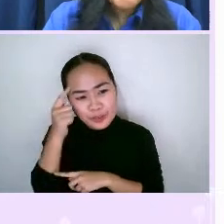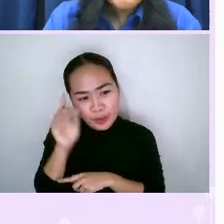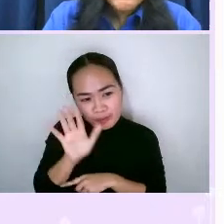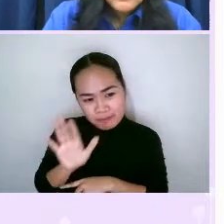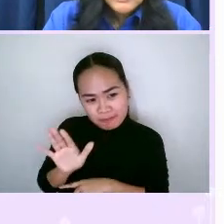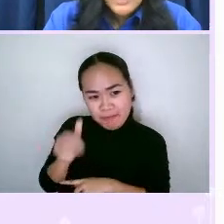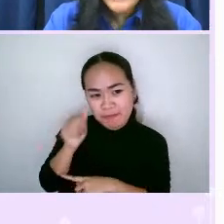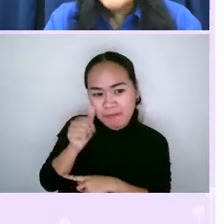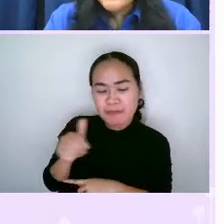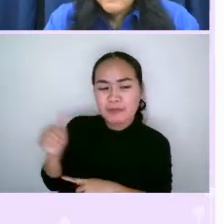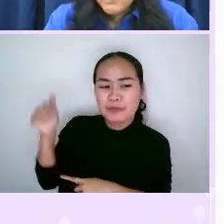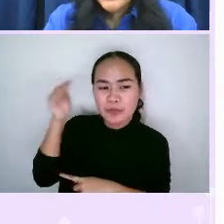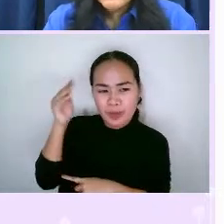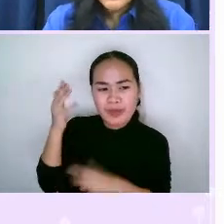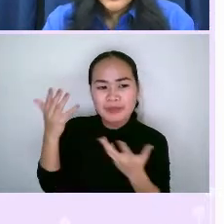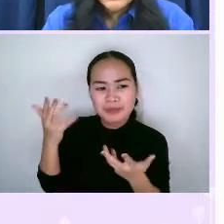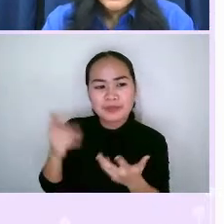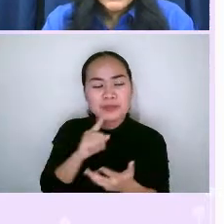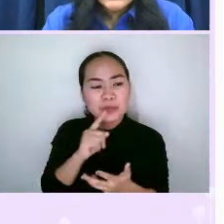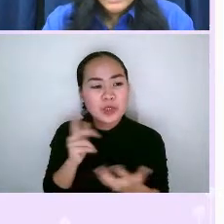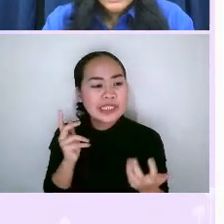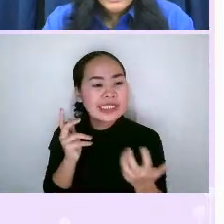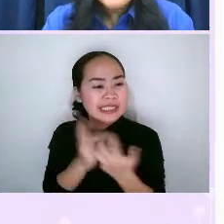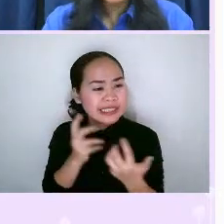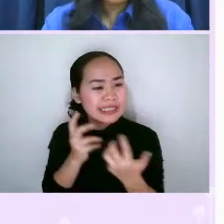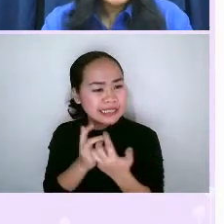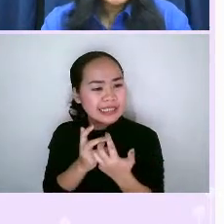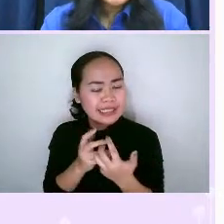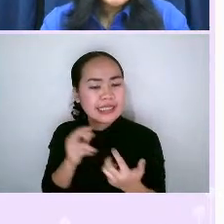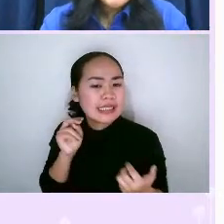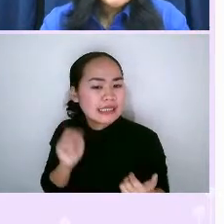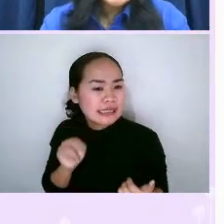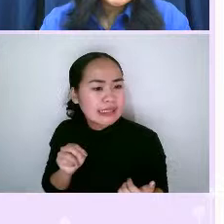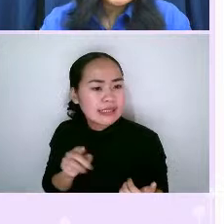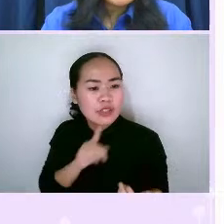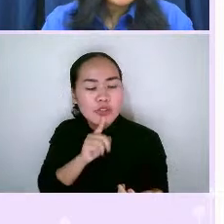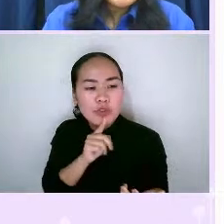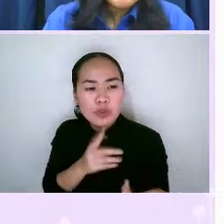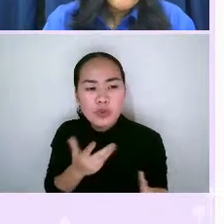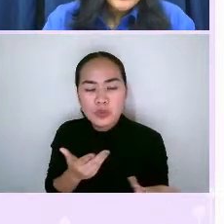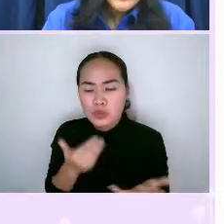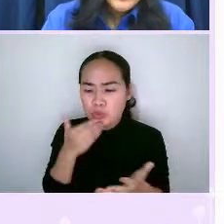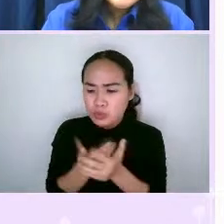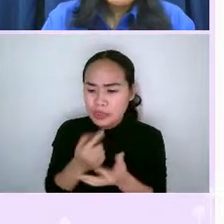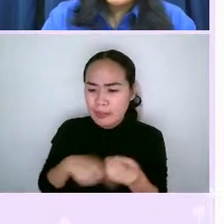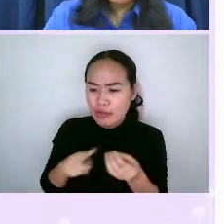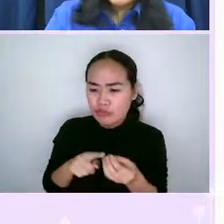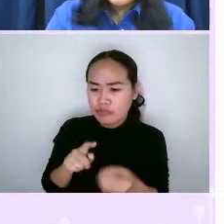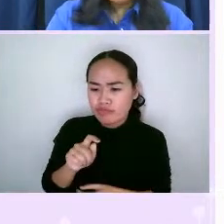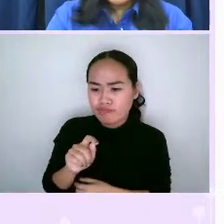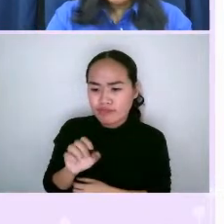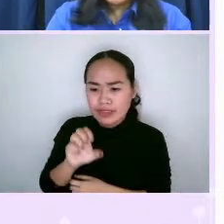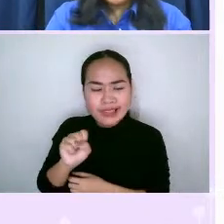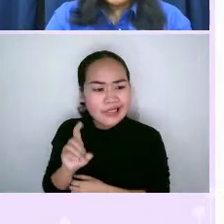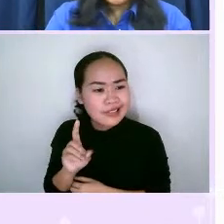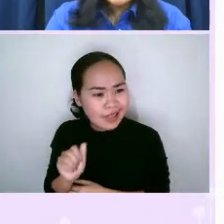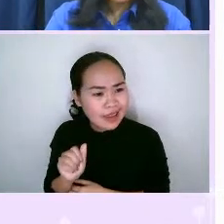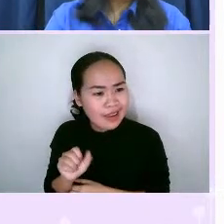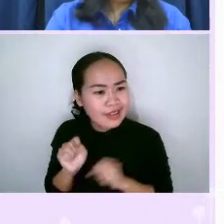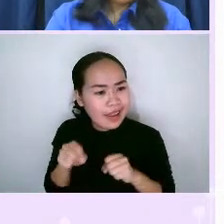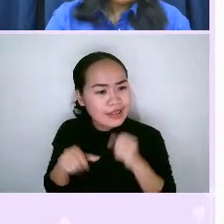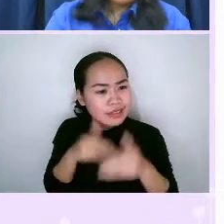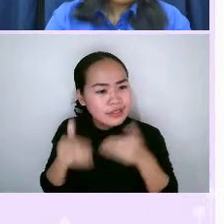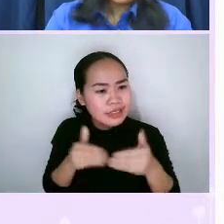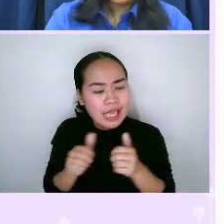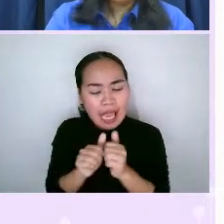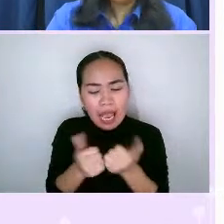umaakma. Isa pa po siguro na magandang intervention ng TESDA sa TOP po ay ang pag-develop namin ng gender